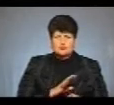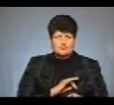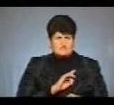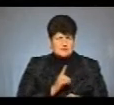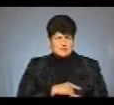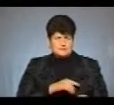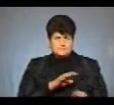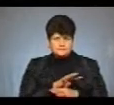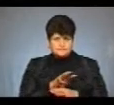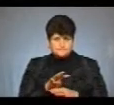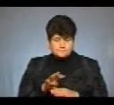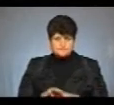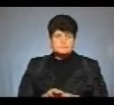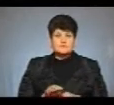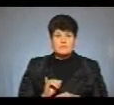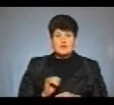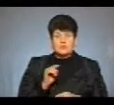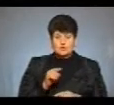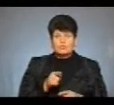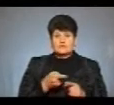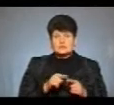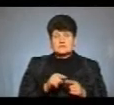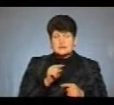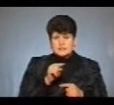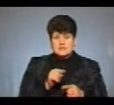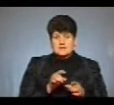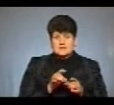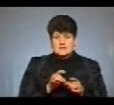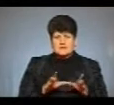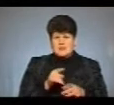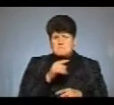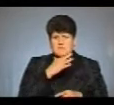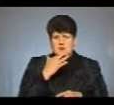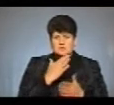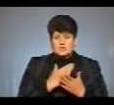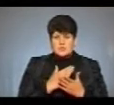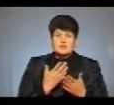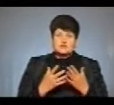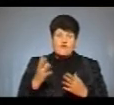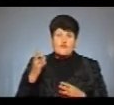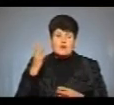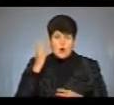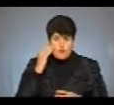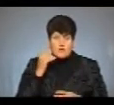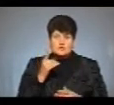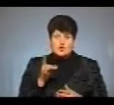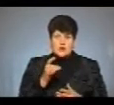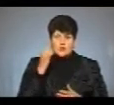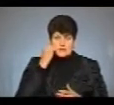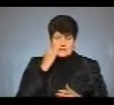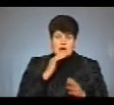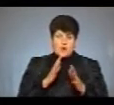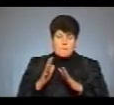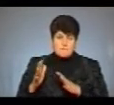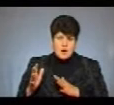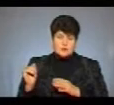бомбардувався, так і обстрілювався. Тому таких боєприпасів, думаю, що потенційно багато. Якщо врахувати те, що район Старого парку і